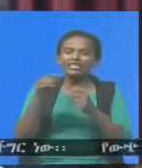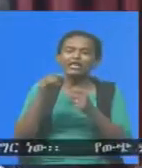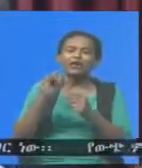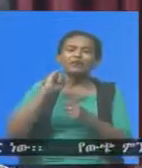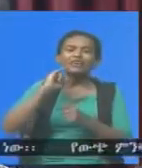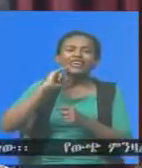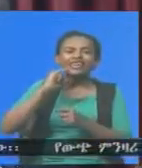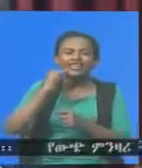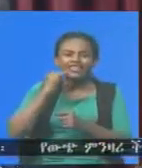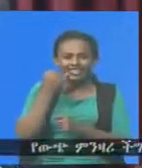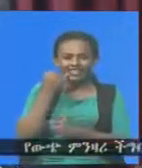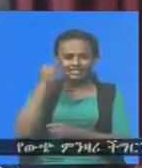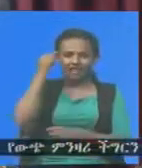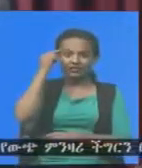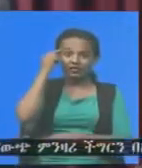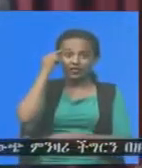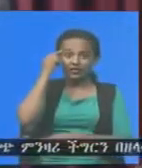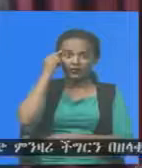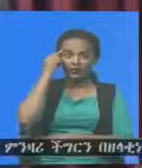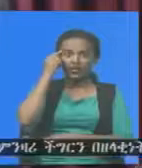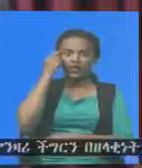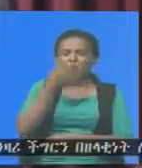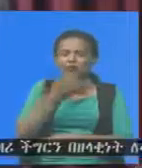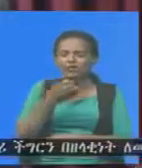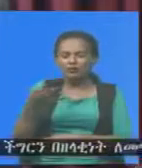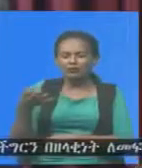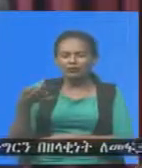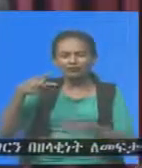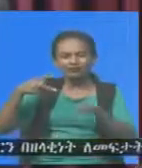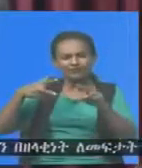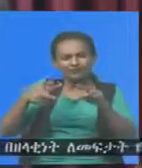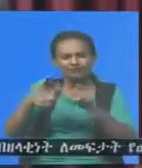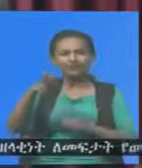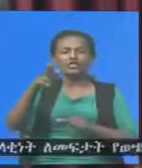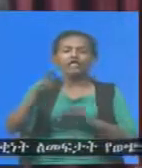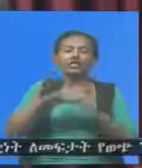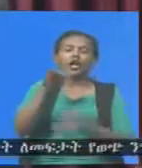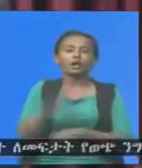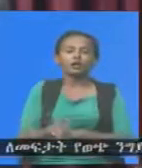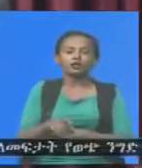የመቀኝነት አስተሳሰብ መገረዝ አለበት። አደገኛ በሽታ ነው።